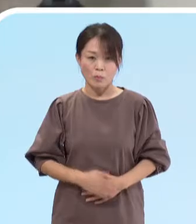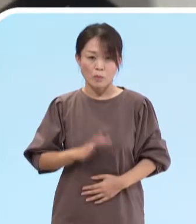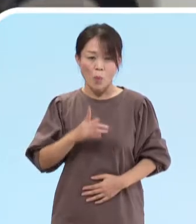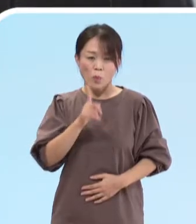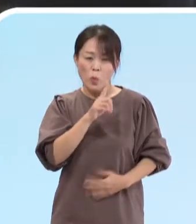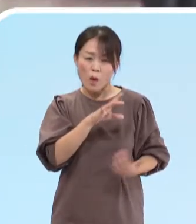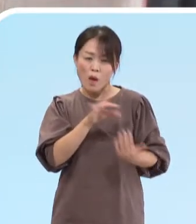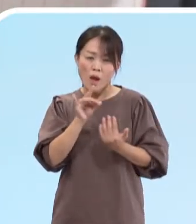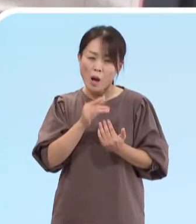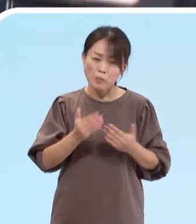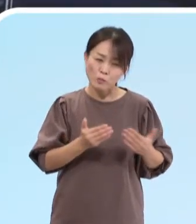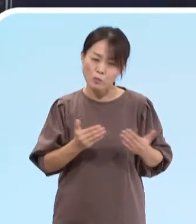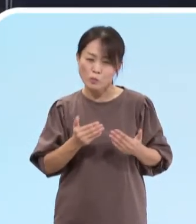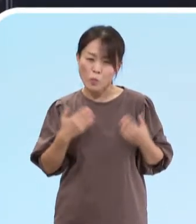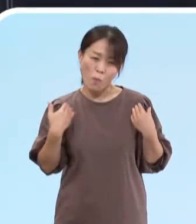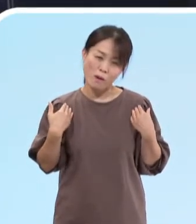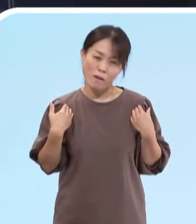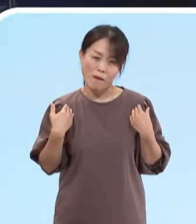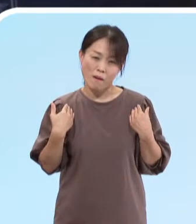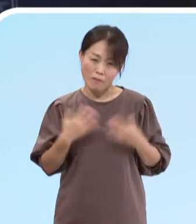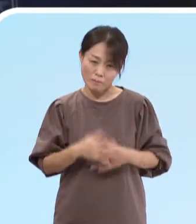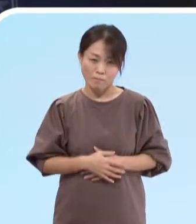でもどれを選んだらいいの